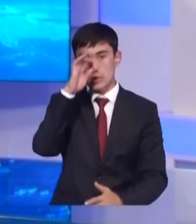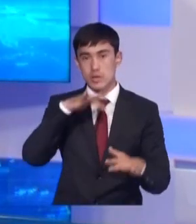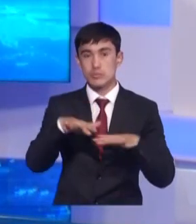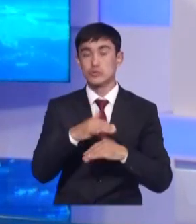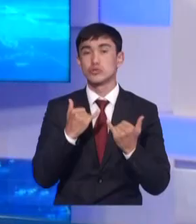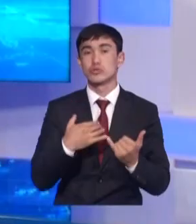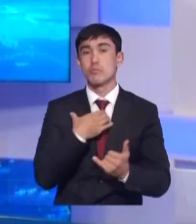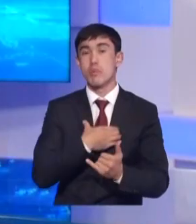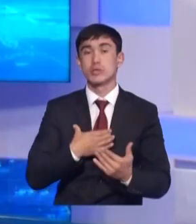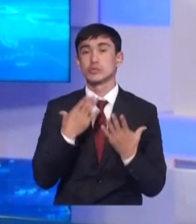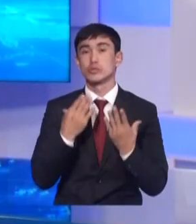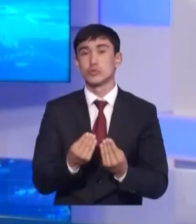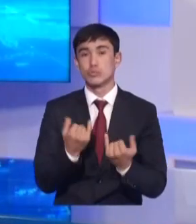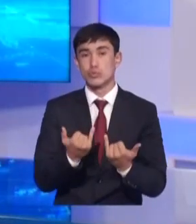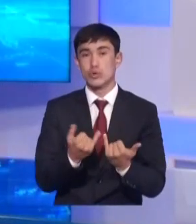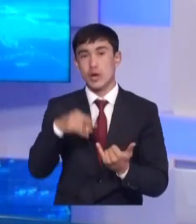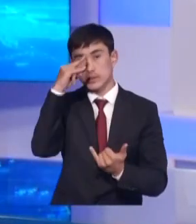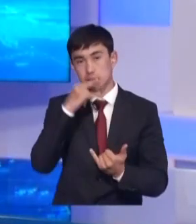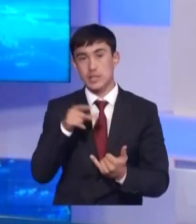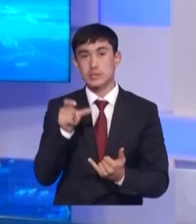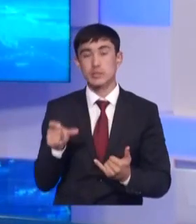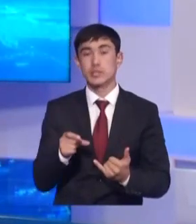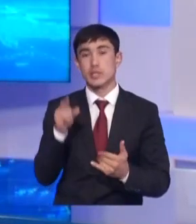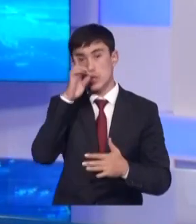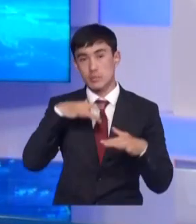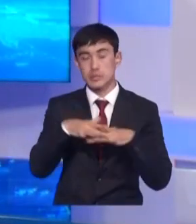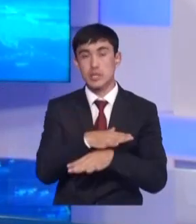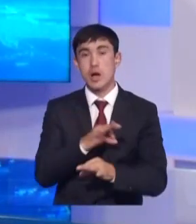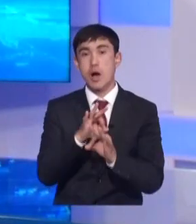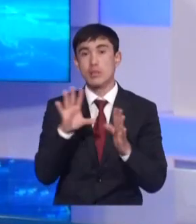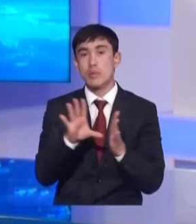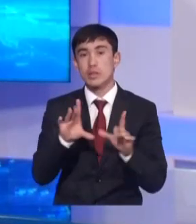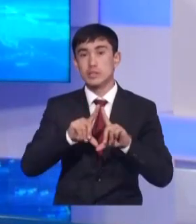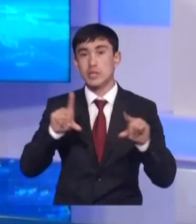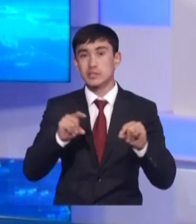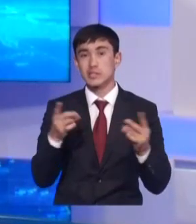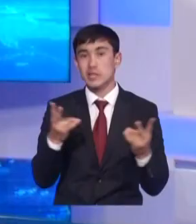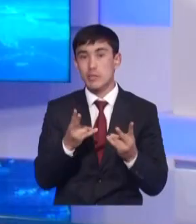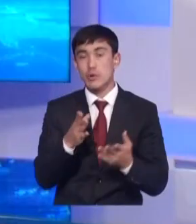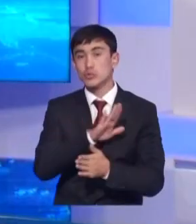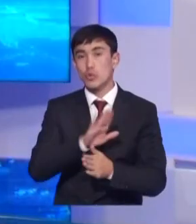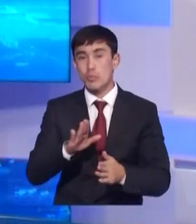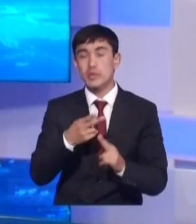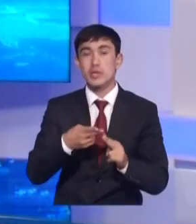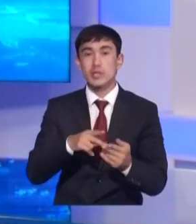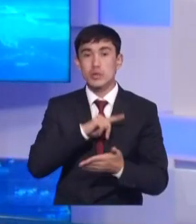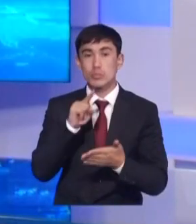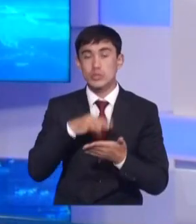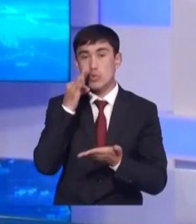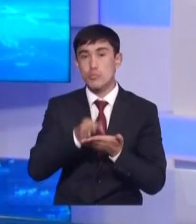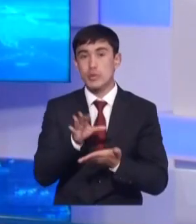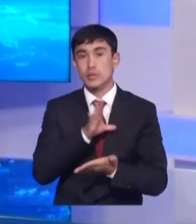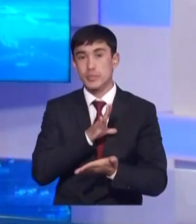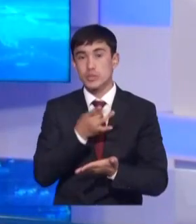Еліміз үшін аса маңызды күн. Бүгін Қазақстан азаматтары елімізге атом электр станциясы керек пе, жоқ па деген сауалға жауап